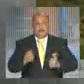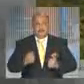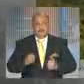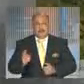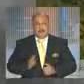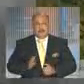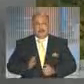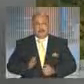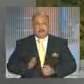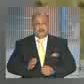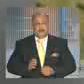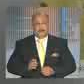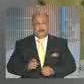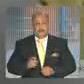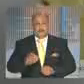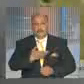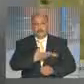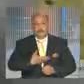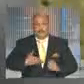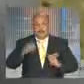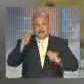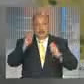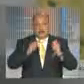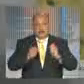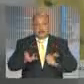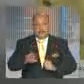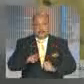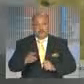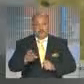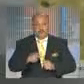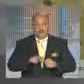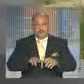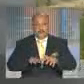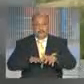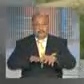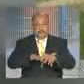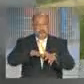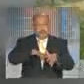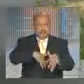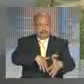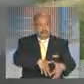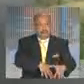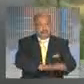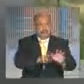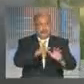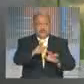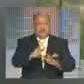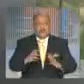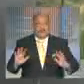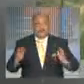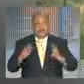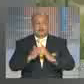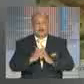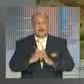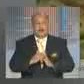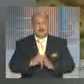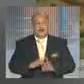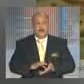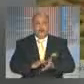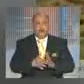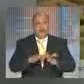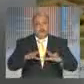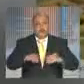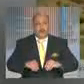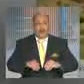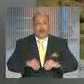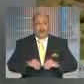إلا أن الوحدات العسكرية الميدانية أفادت أنها عثرت بالمنزل المهجور على مؤونة وأموال، إضافة إلى أن الهالك